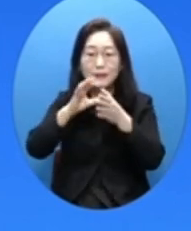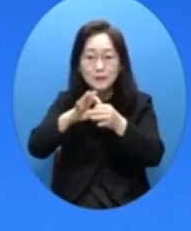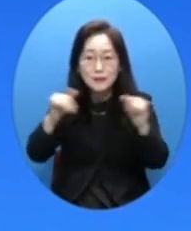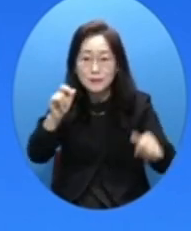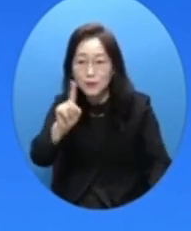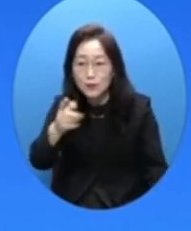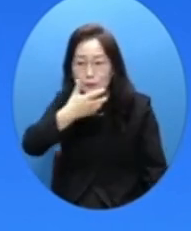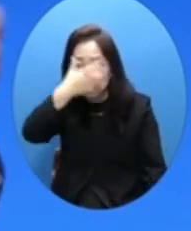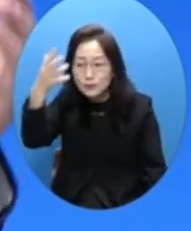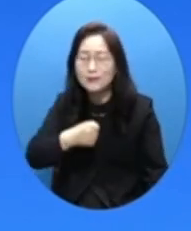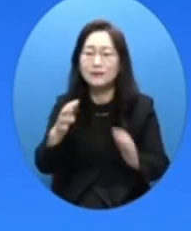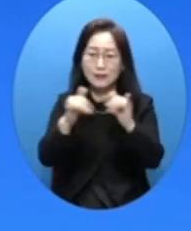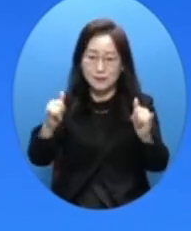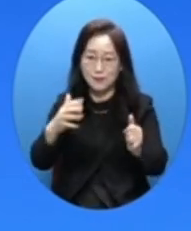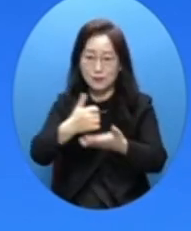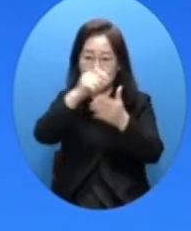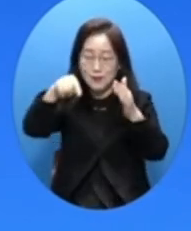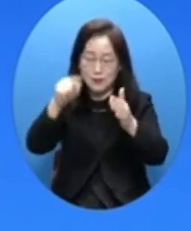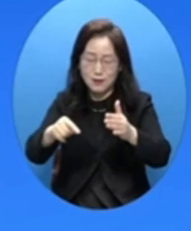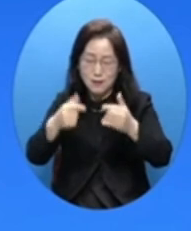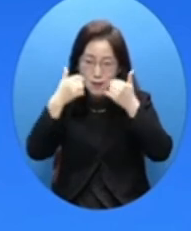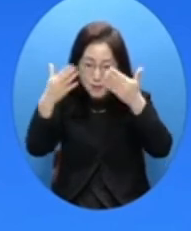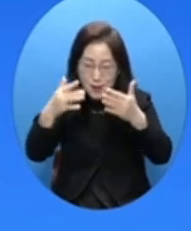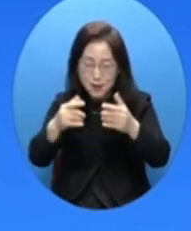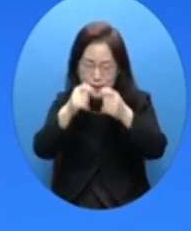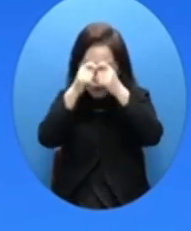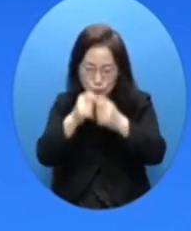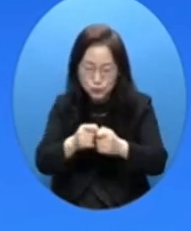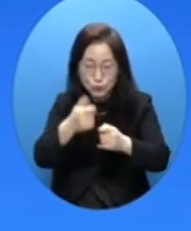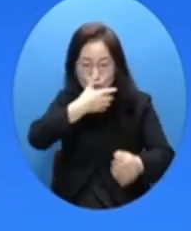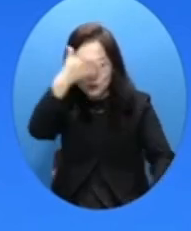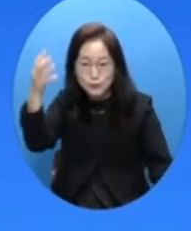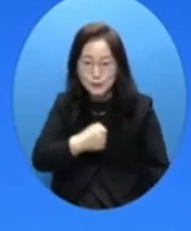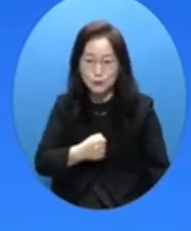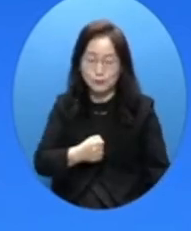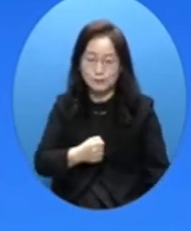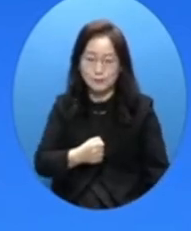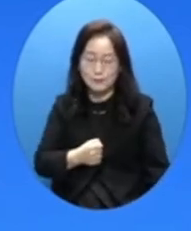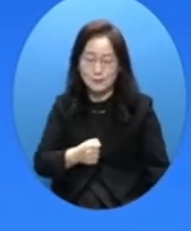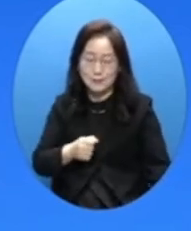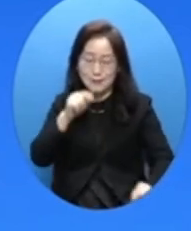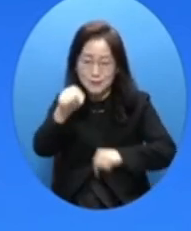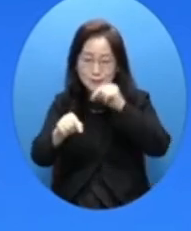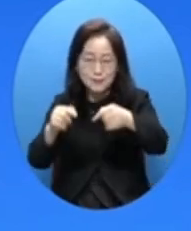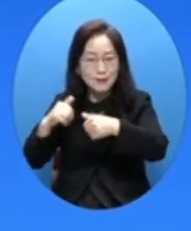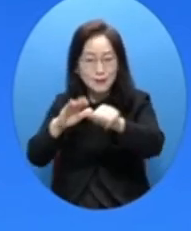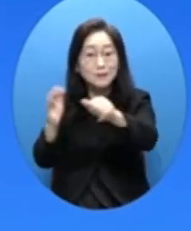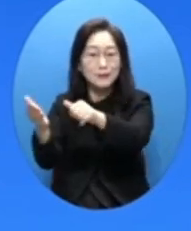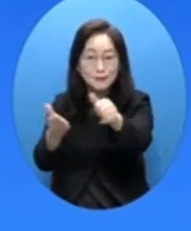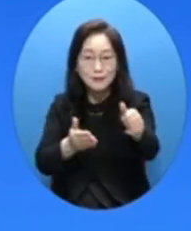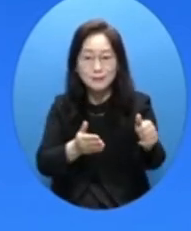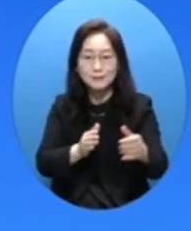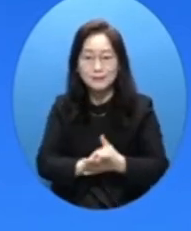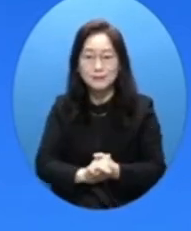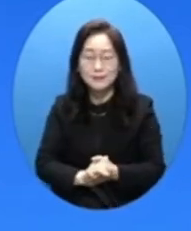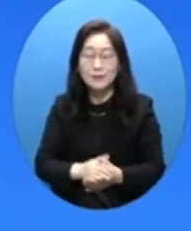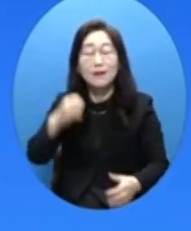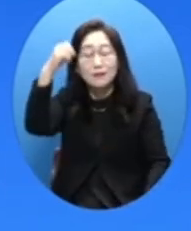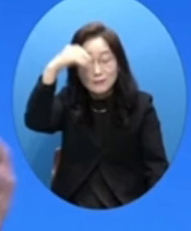꿈꾸는 사람들입니다 주님 안에서 구체적이고 분명한 꿈을 꾸고 꿈을 붙잡고 나가는 여러분 모두가 되기를 바랍니다 그저